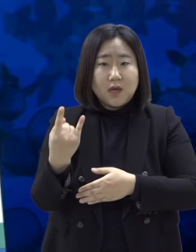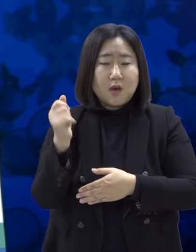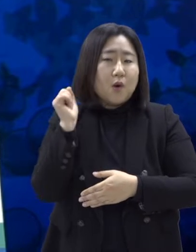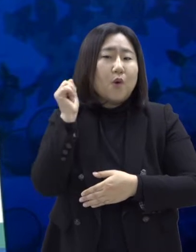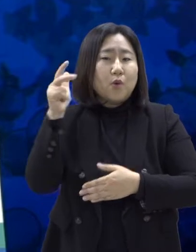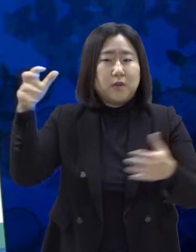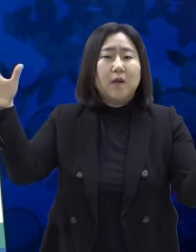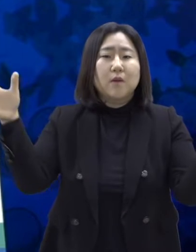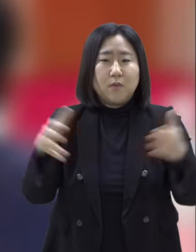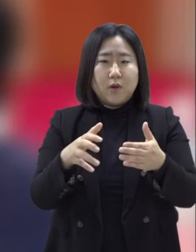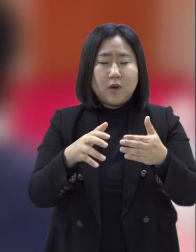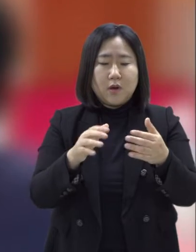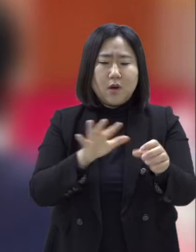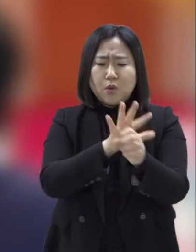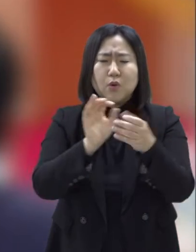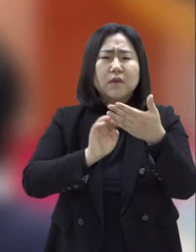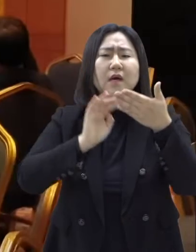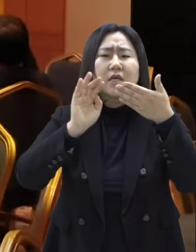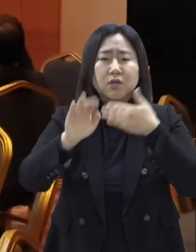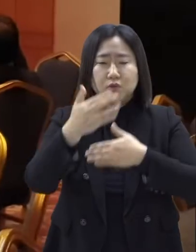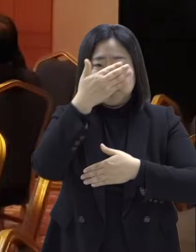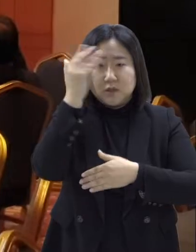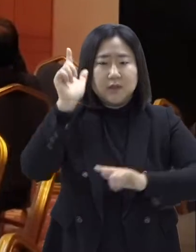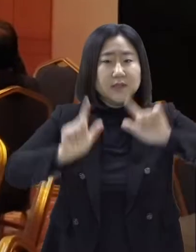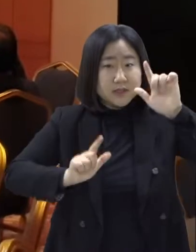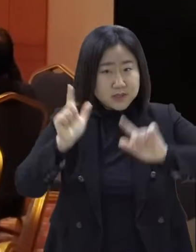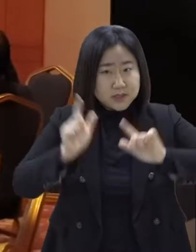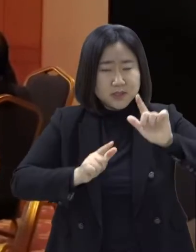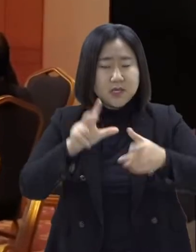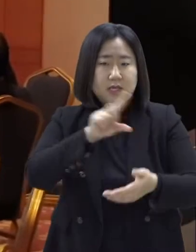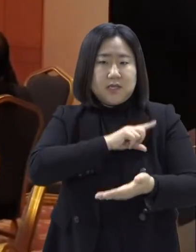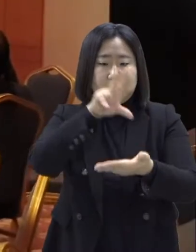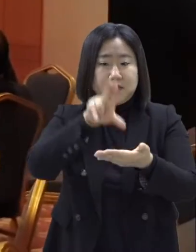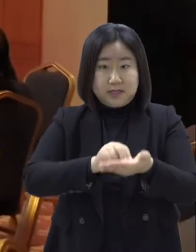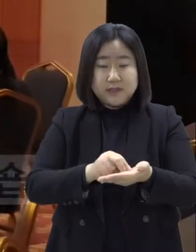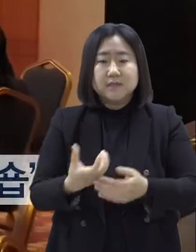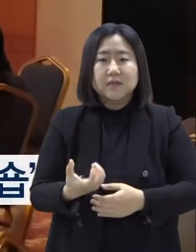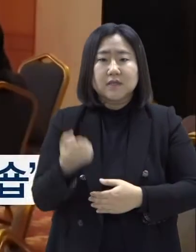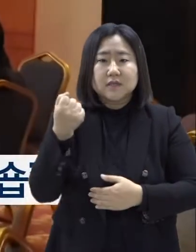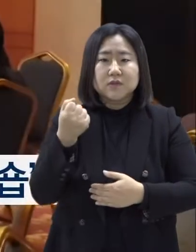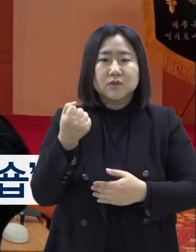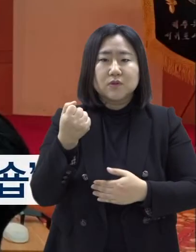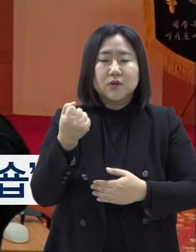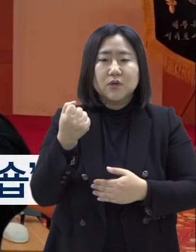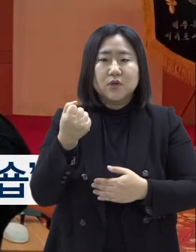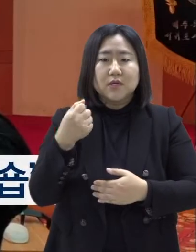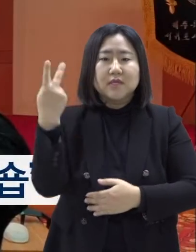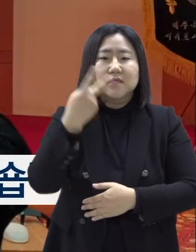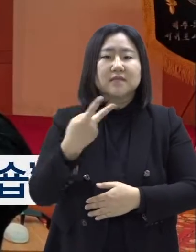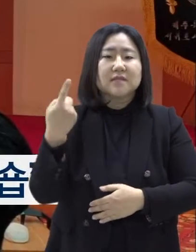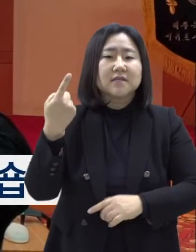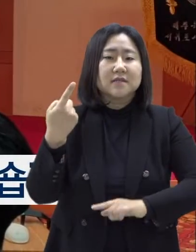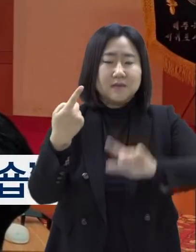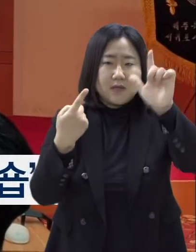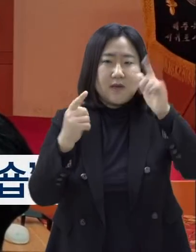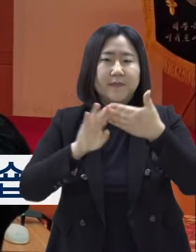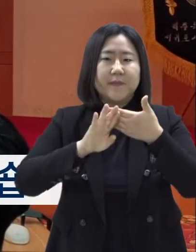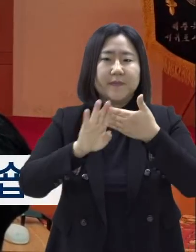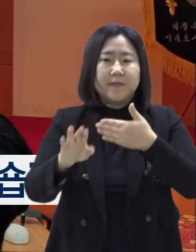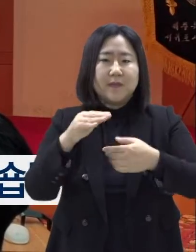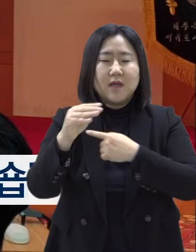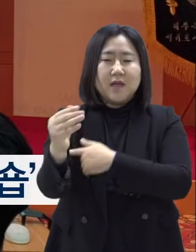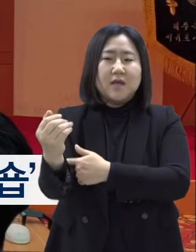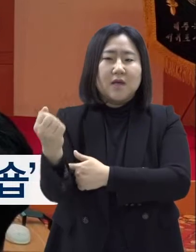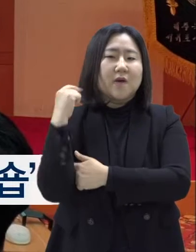칼호텔에서 포스트 코로나에 대처하는 청년들의 자세를 주제로 서귀포시 연합청년회 2021년 하반기